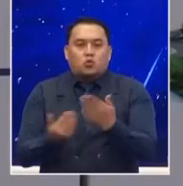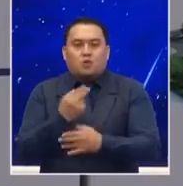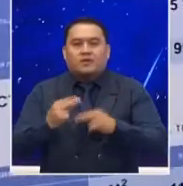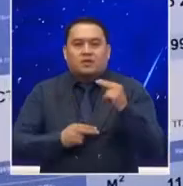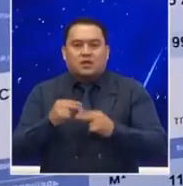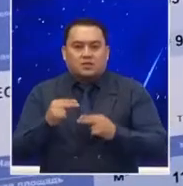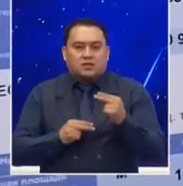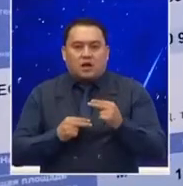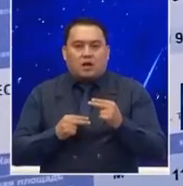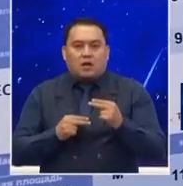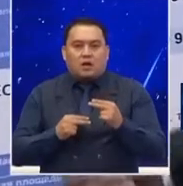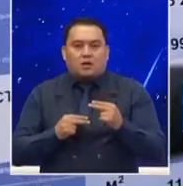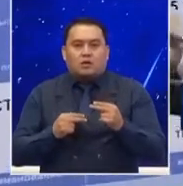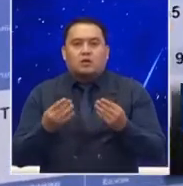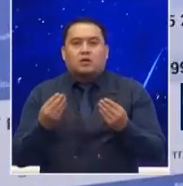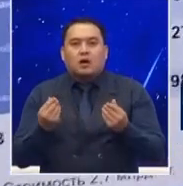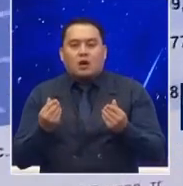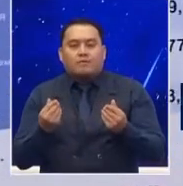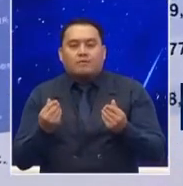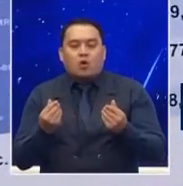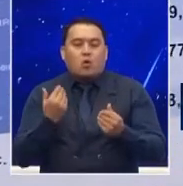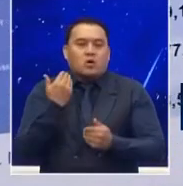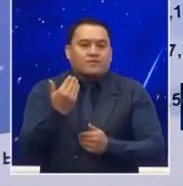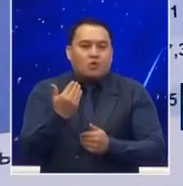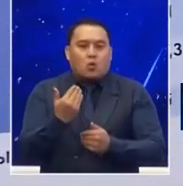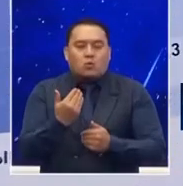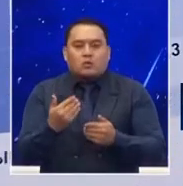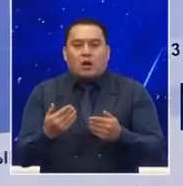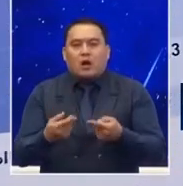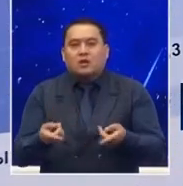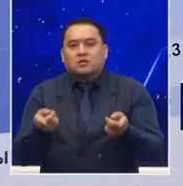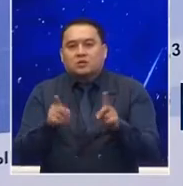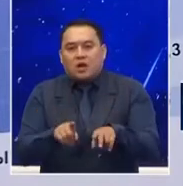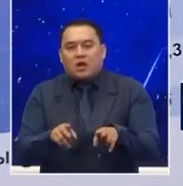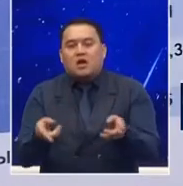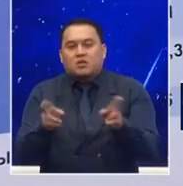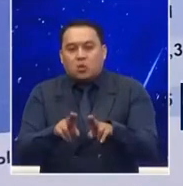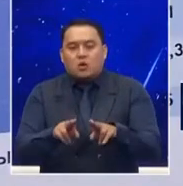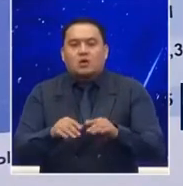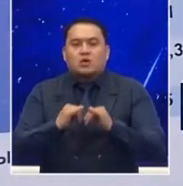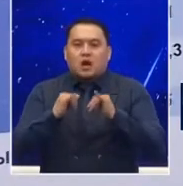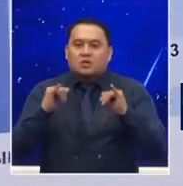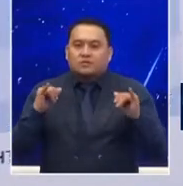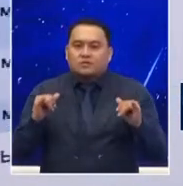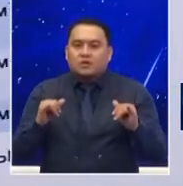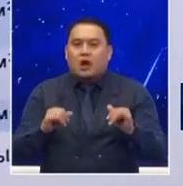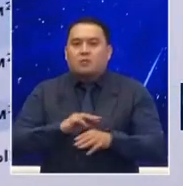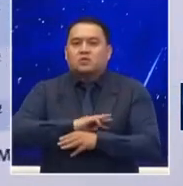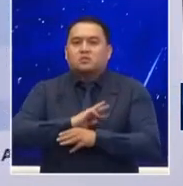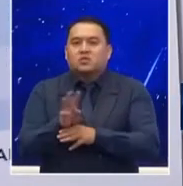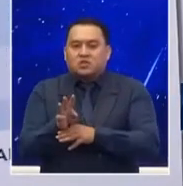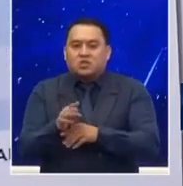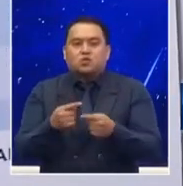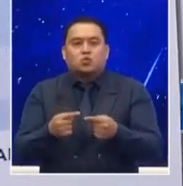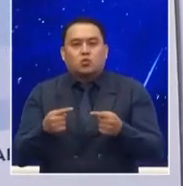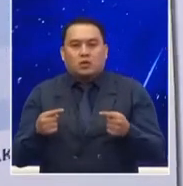которое, где новые микрорайоны, понятно. А қалған развитие, в целом содержание города, басқа